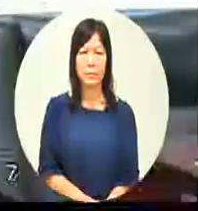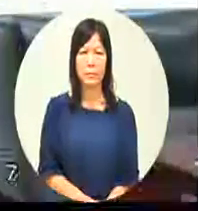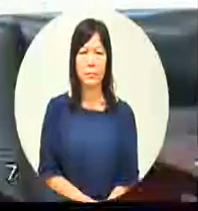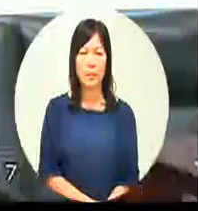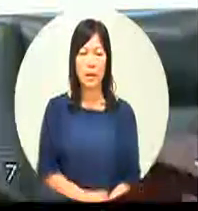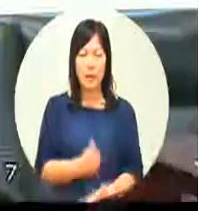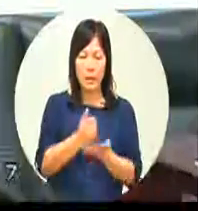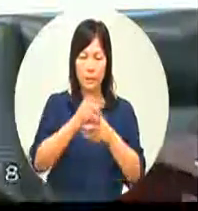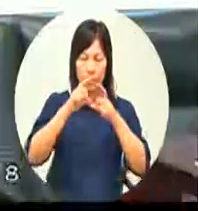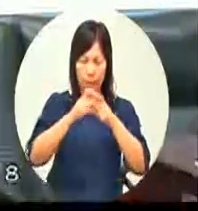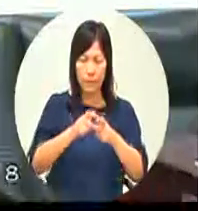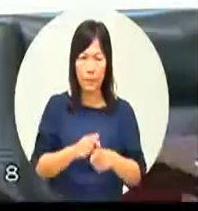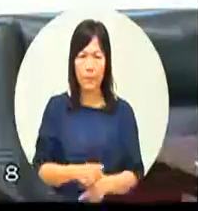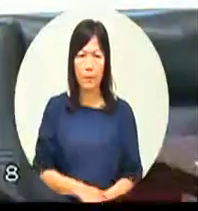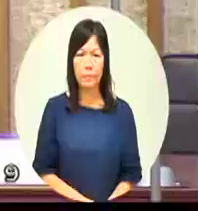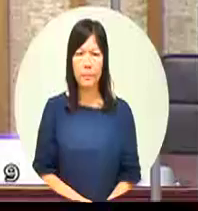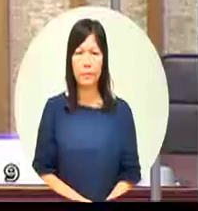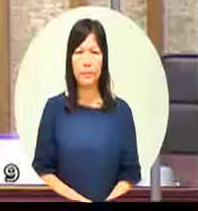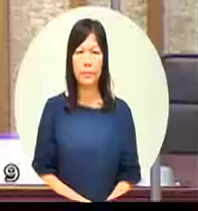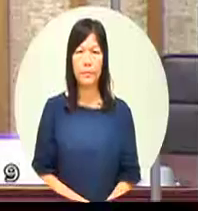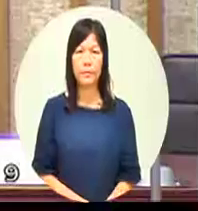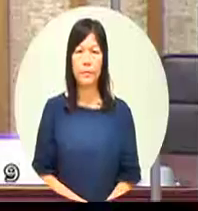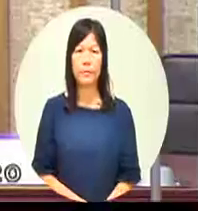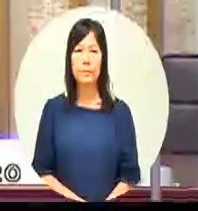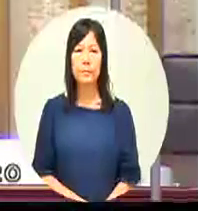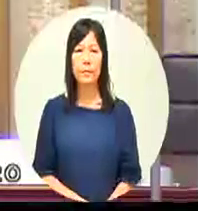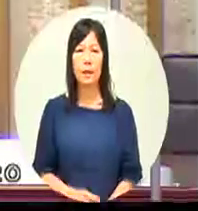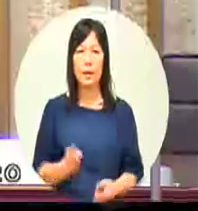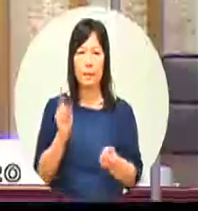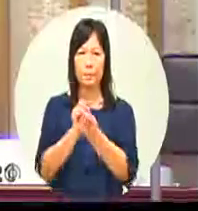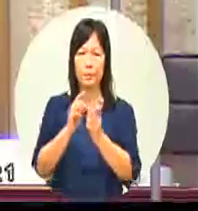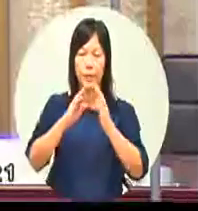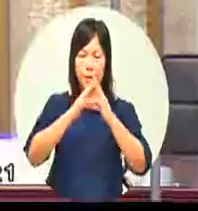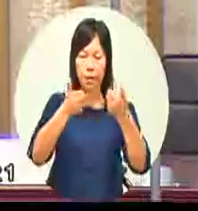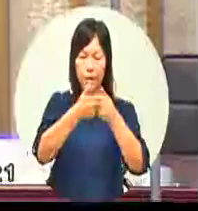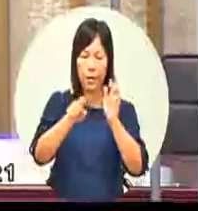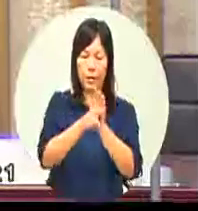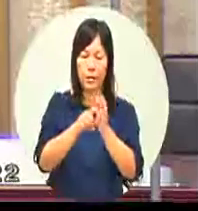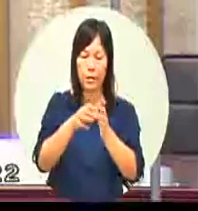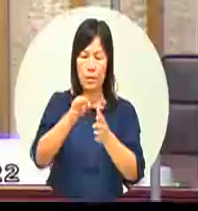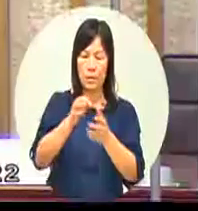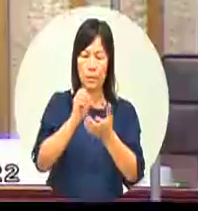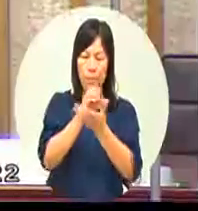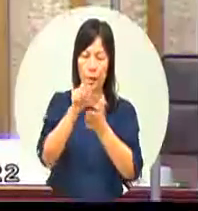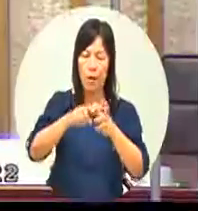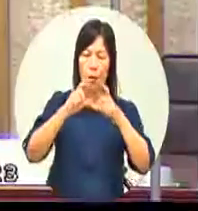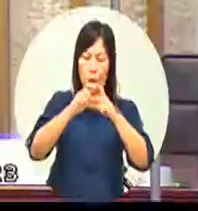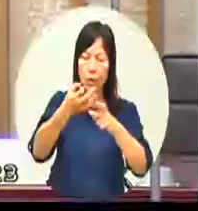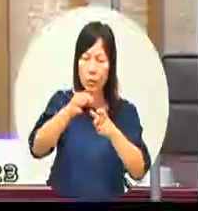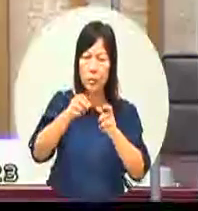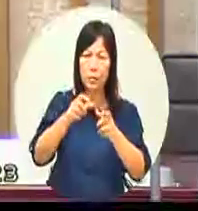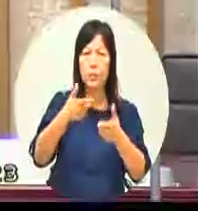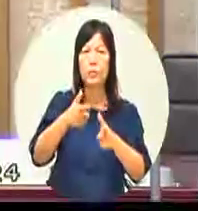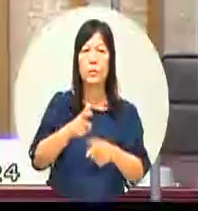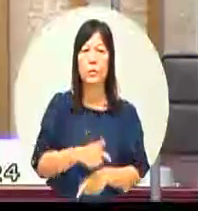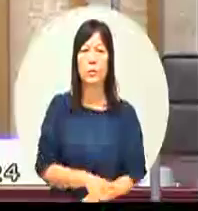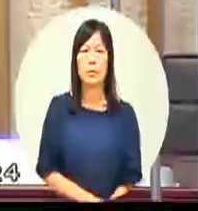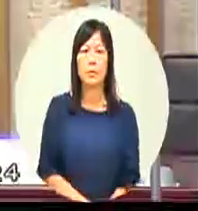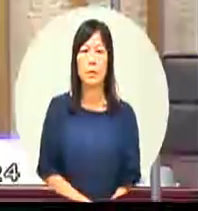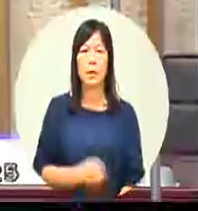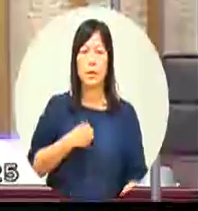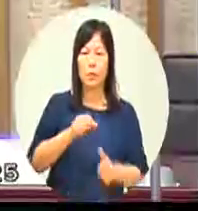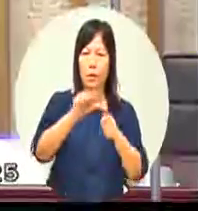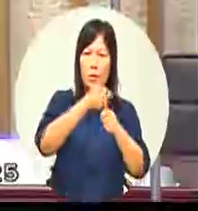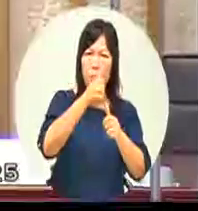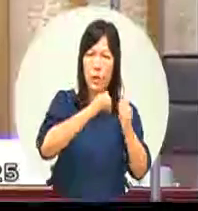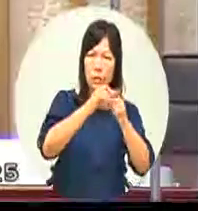请回答。 谢议长，多谢张议员。家己原报告，因为这毋是回馈金，这是迄个当初时，迄、那个五甲社